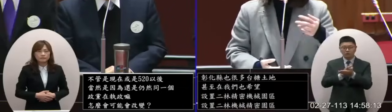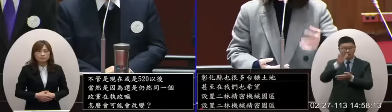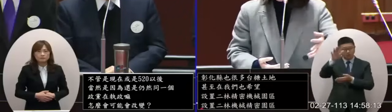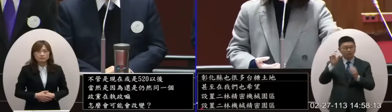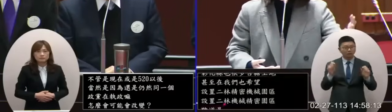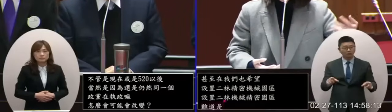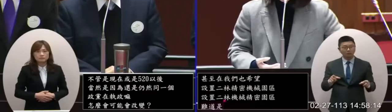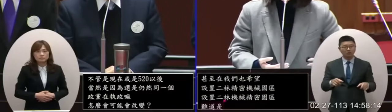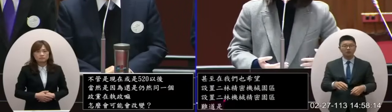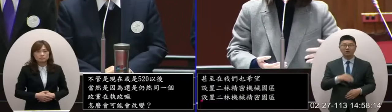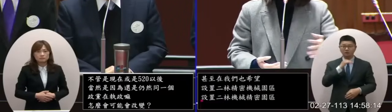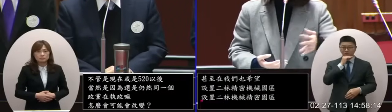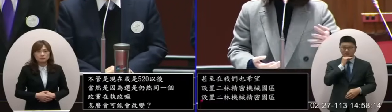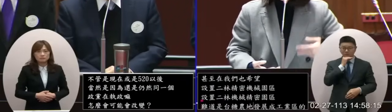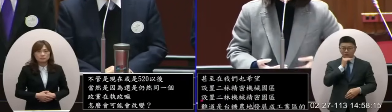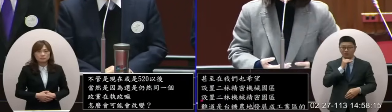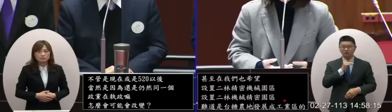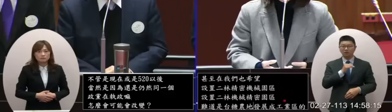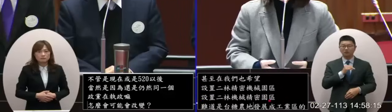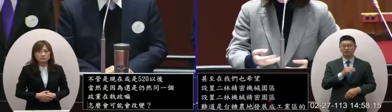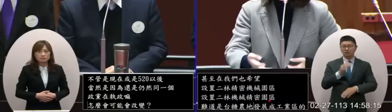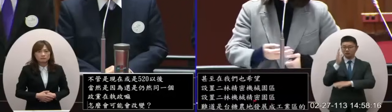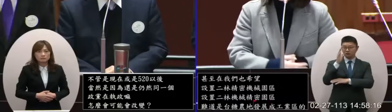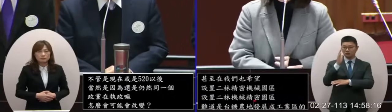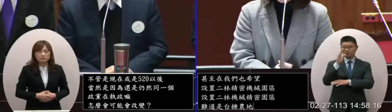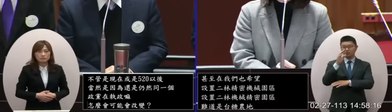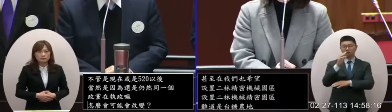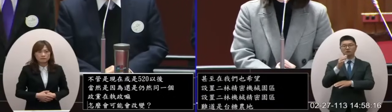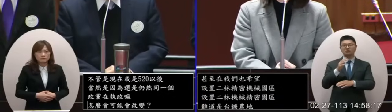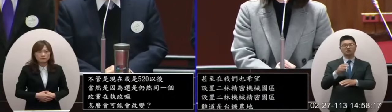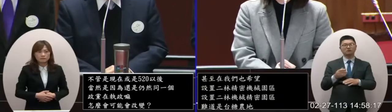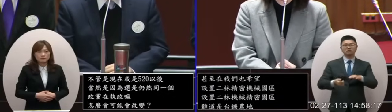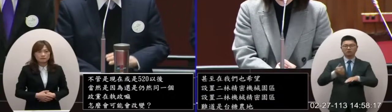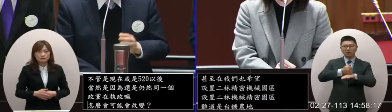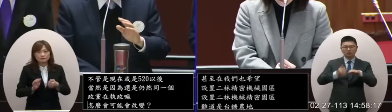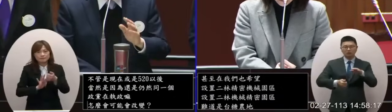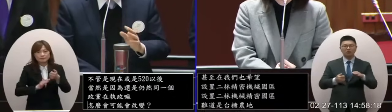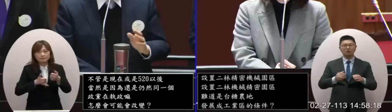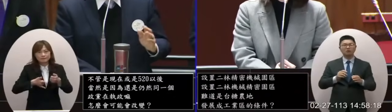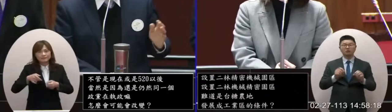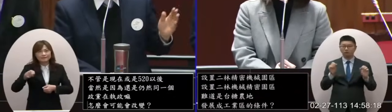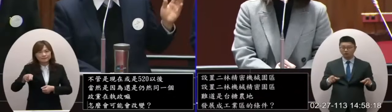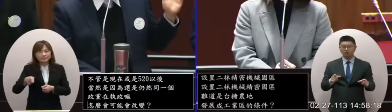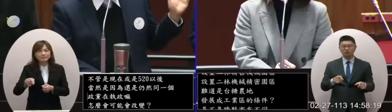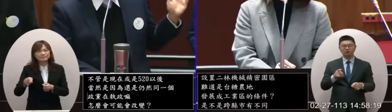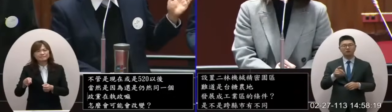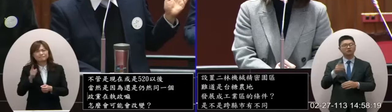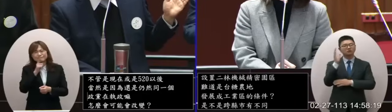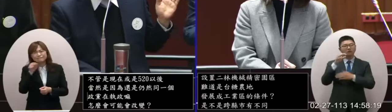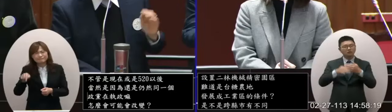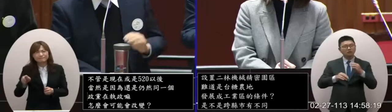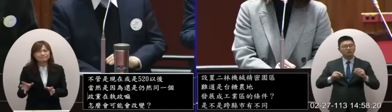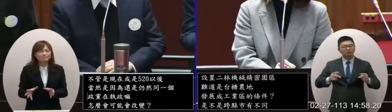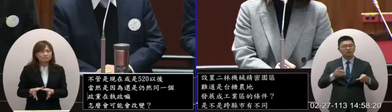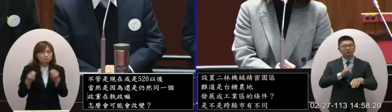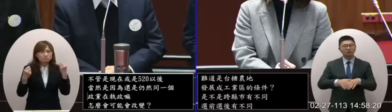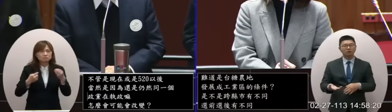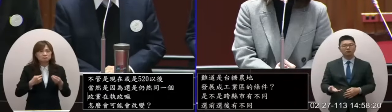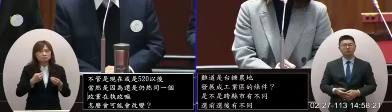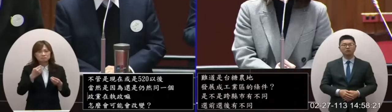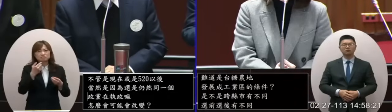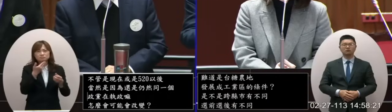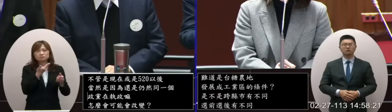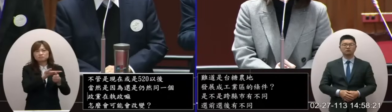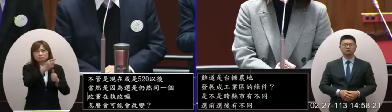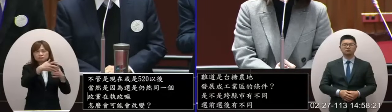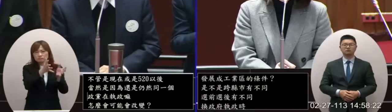府，就是换政府执政的时候会不会有不同？ 委员你讲话不必要这样讲，我想让我们